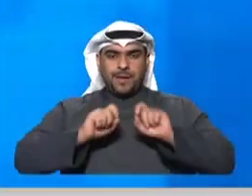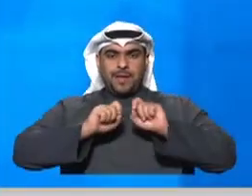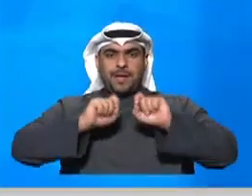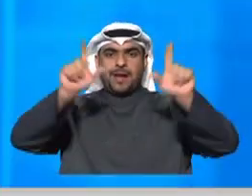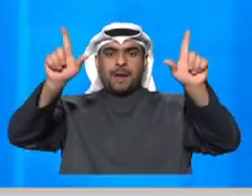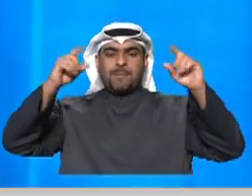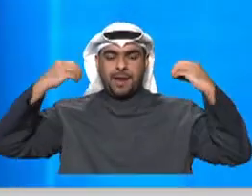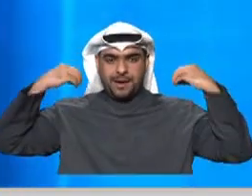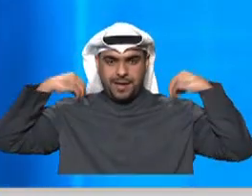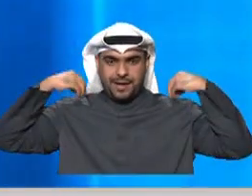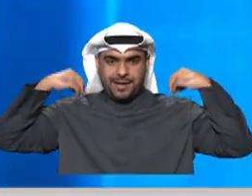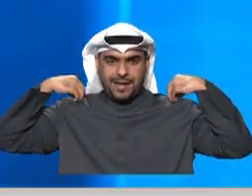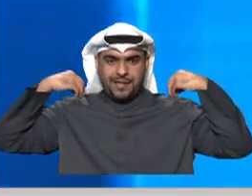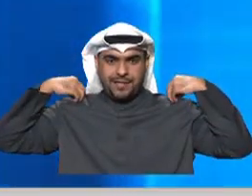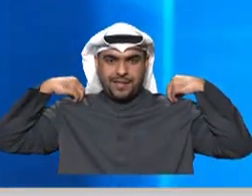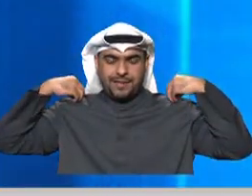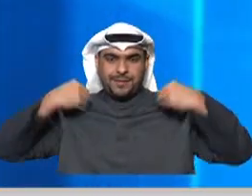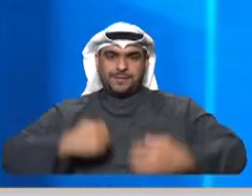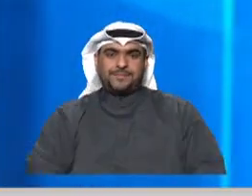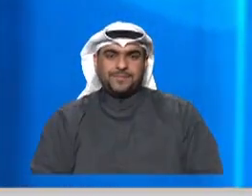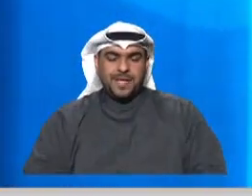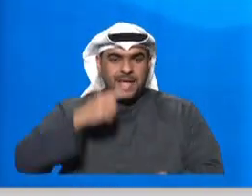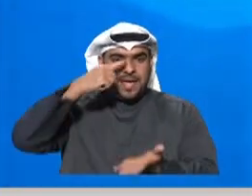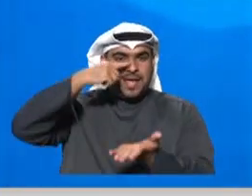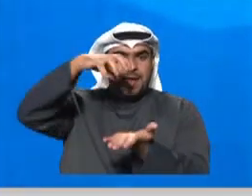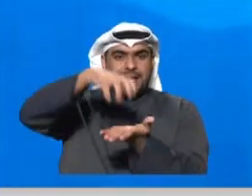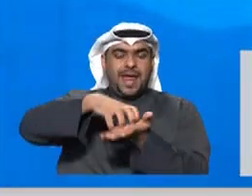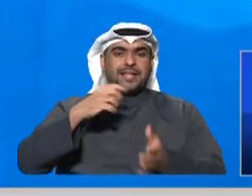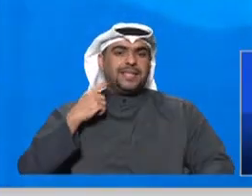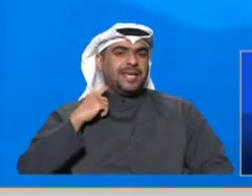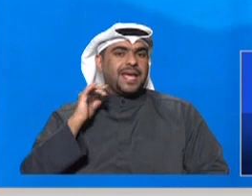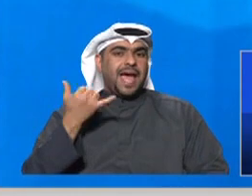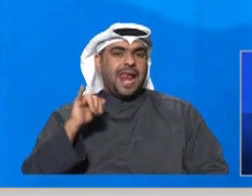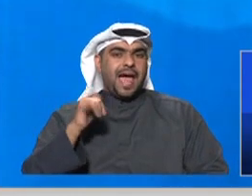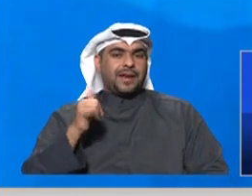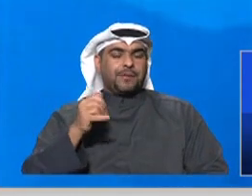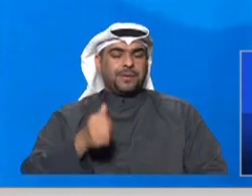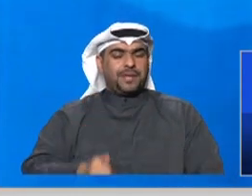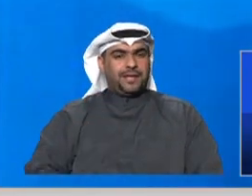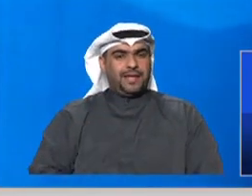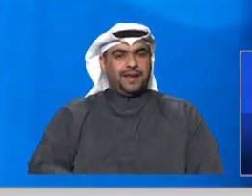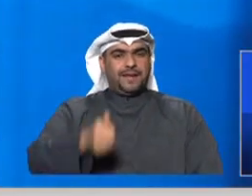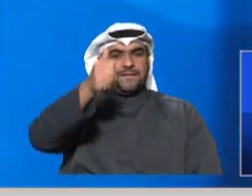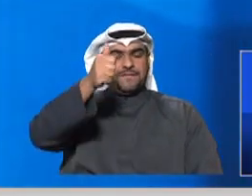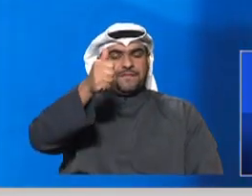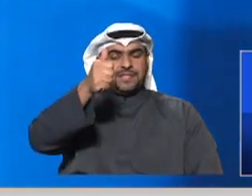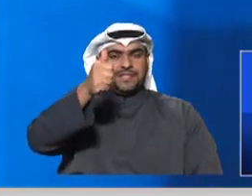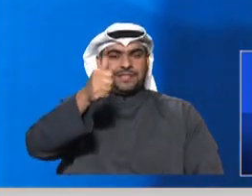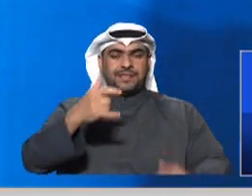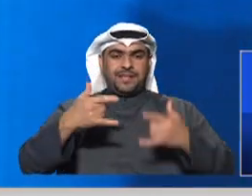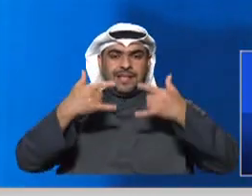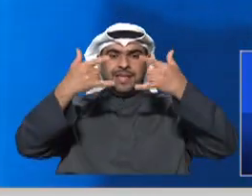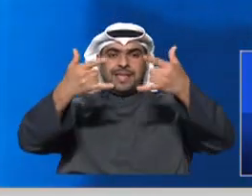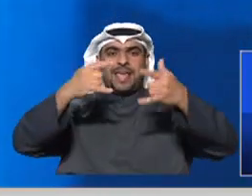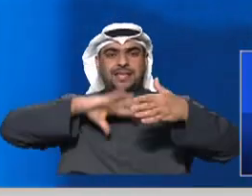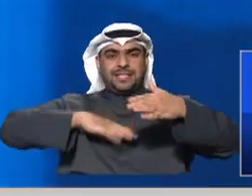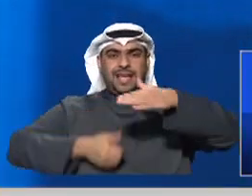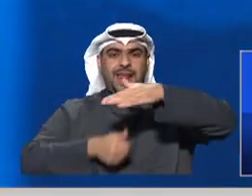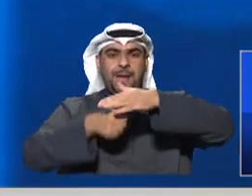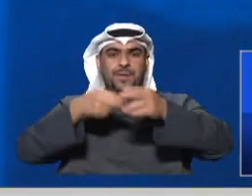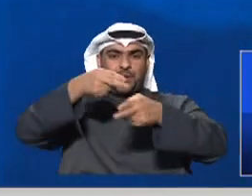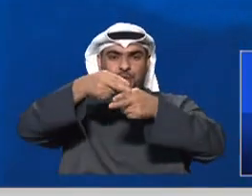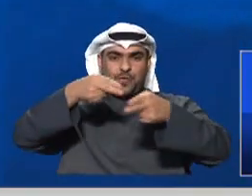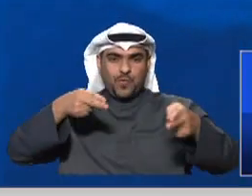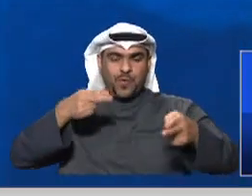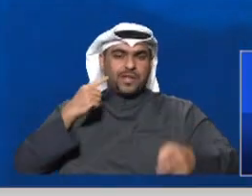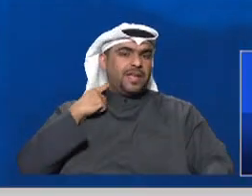إلى صفحتنا الرياضية، وفيها فريق العربي يدشن مشواره بمسابقة كأس سمو الأمير لكرة القدم بفوز